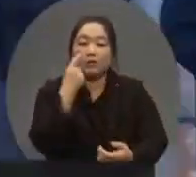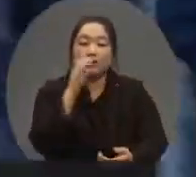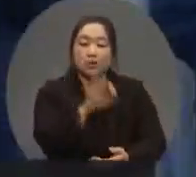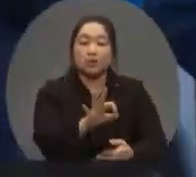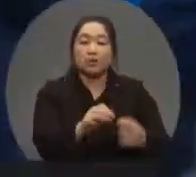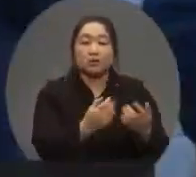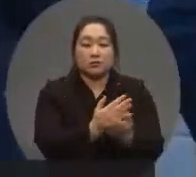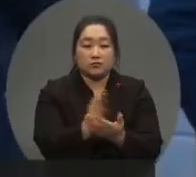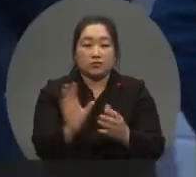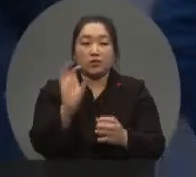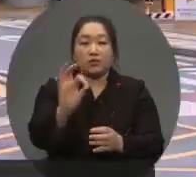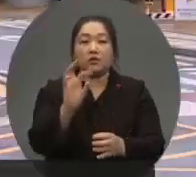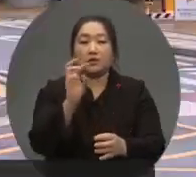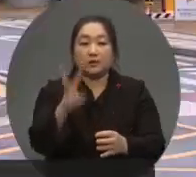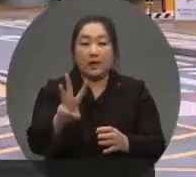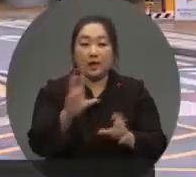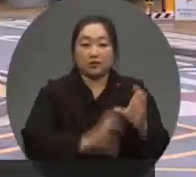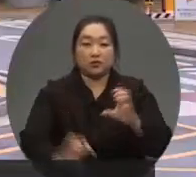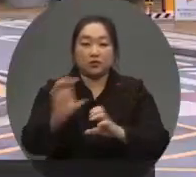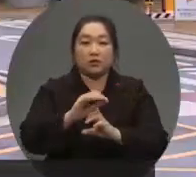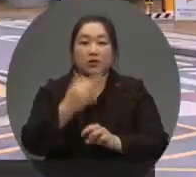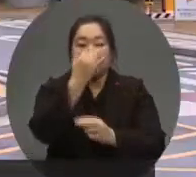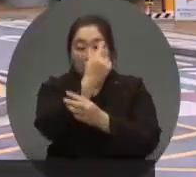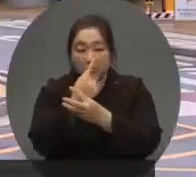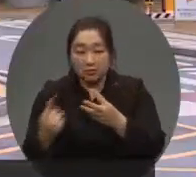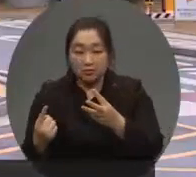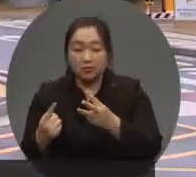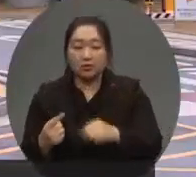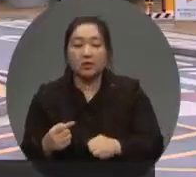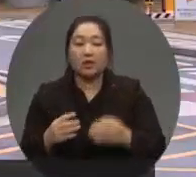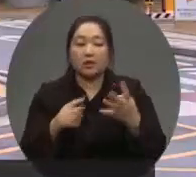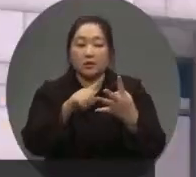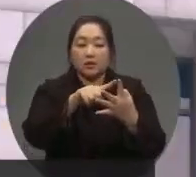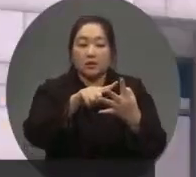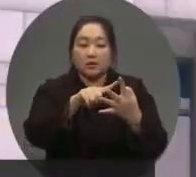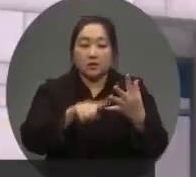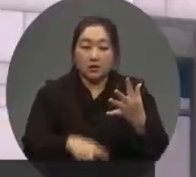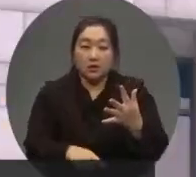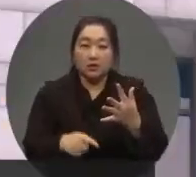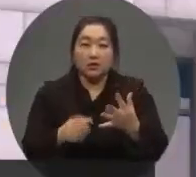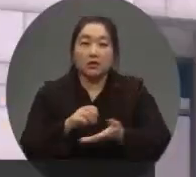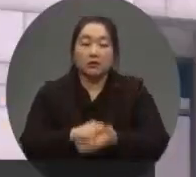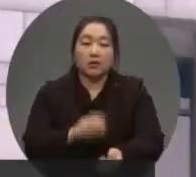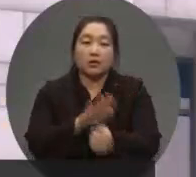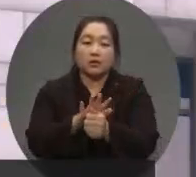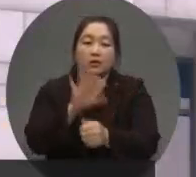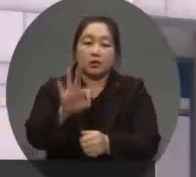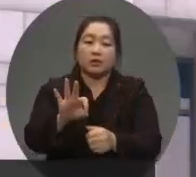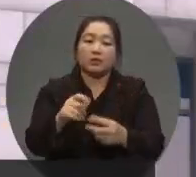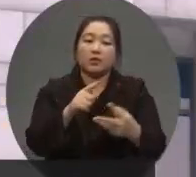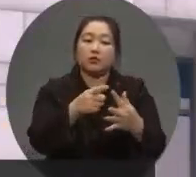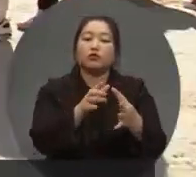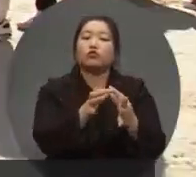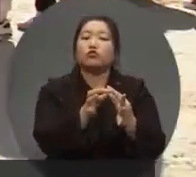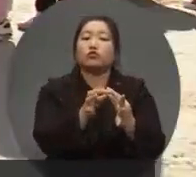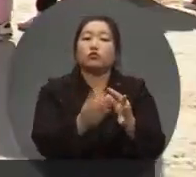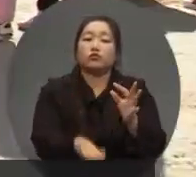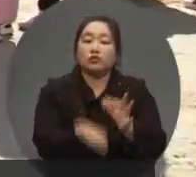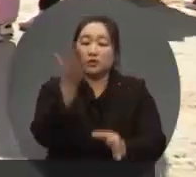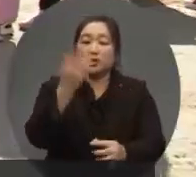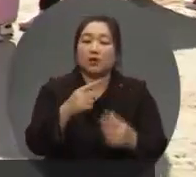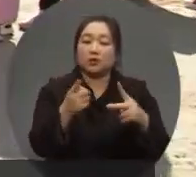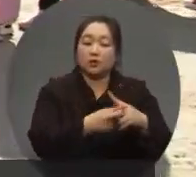세계 항목이 추가됩니다 주에서는 세자녀 이상이던 다자녀 가정 입학 지원금이 두자녀 부터로 늘어